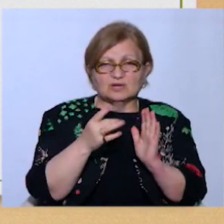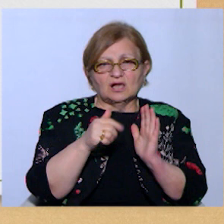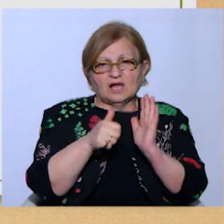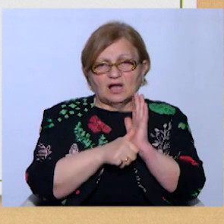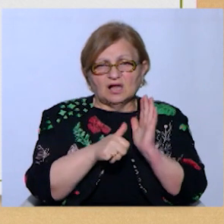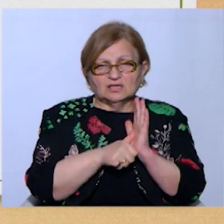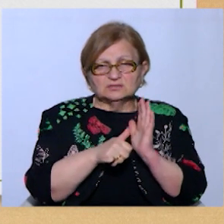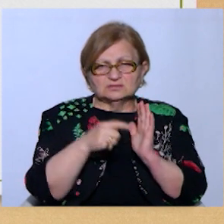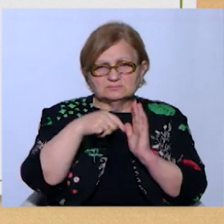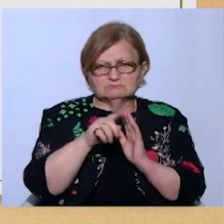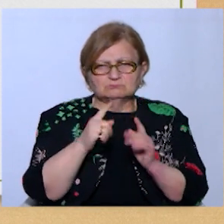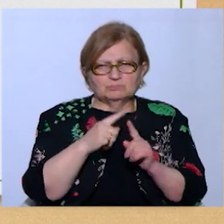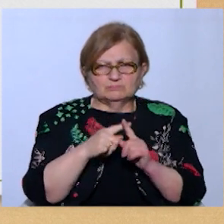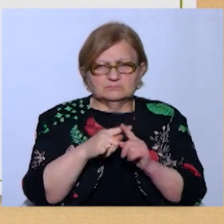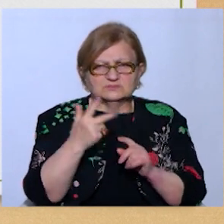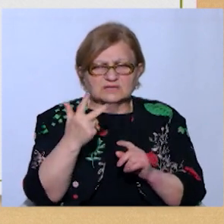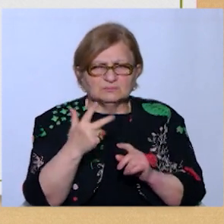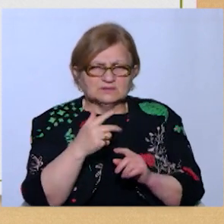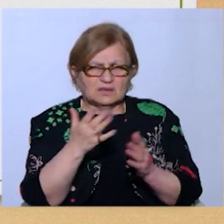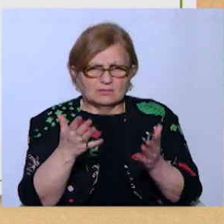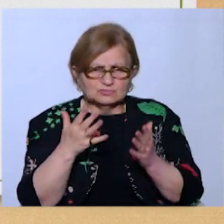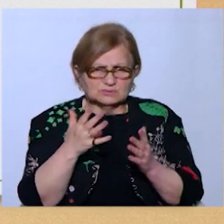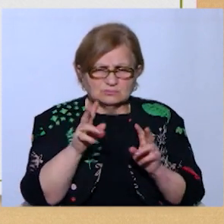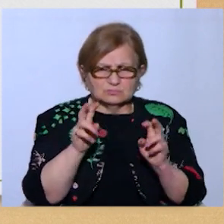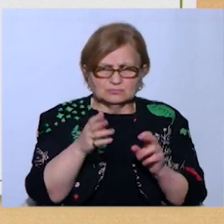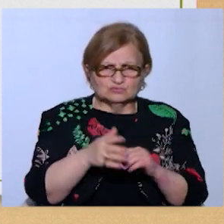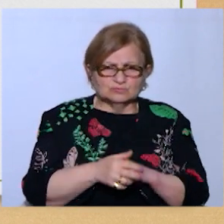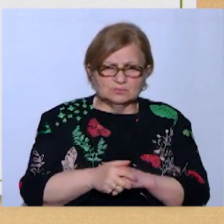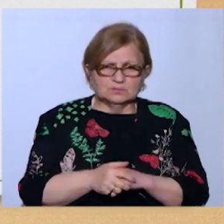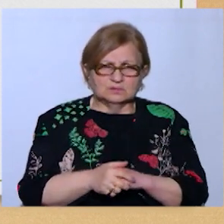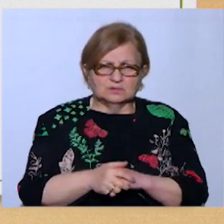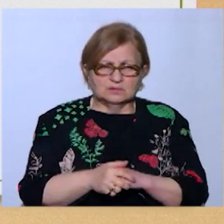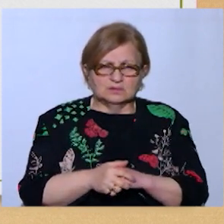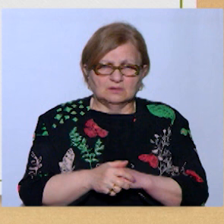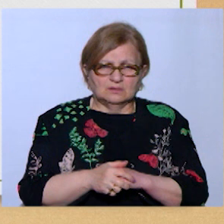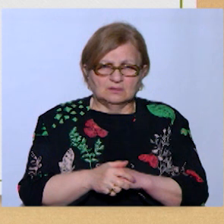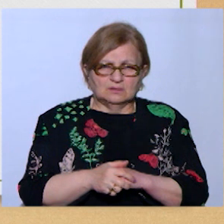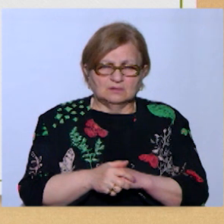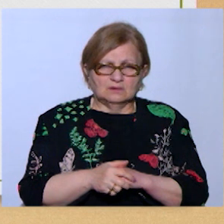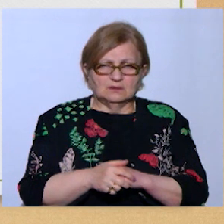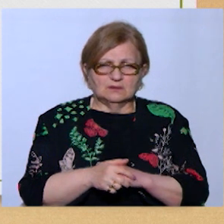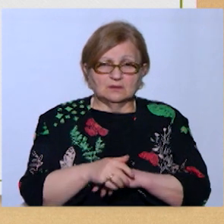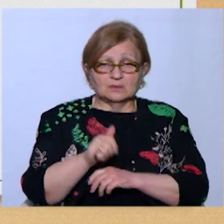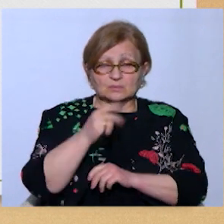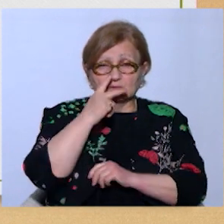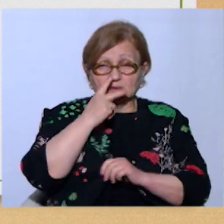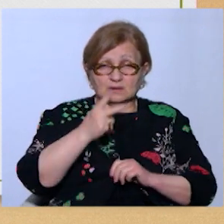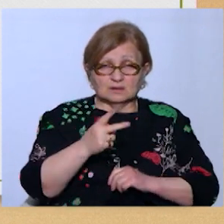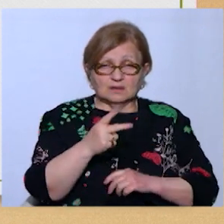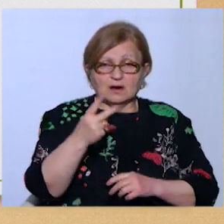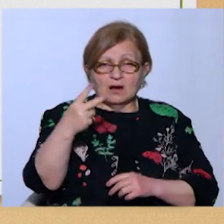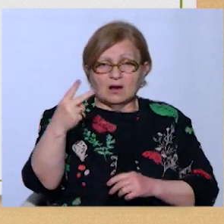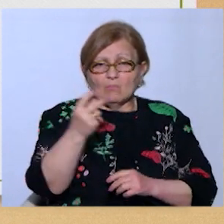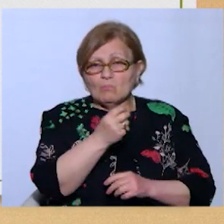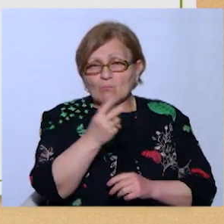პლუს 9-ჯერ ლოგარითმი 6-ის ფუძით 3-დან გამოსახულების მნიშვნელობა. როგორც ხედავთ, მეორე შესაკრები